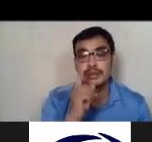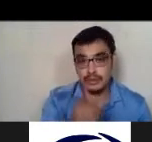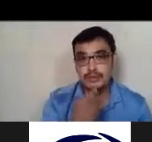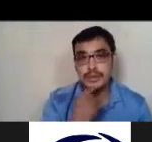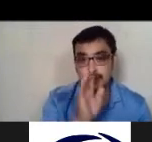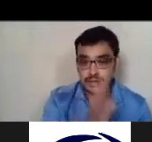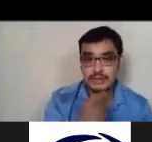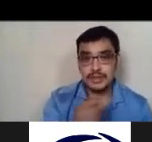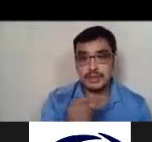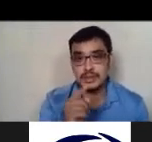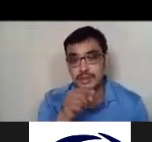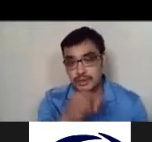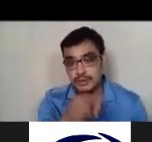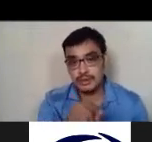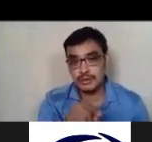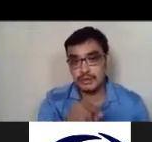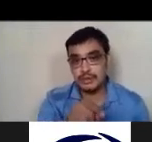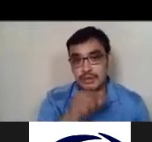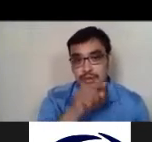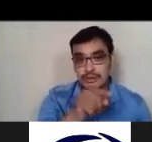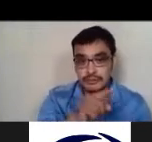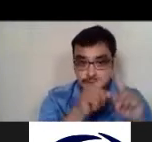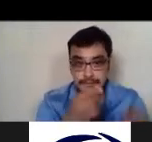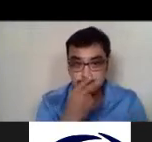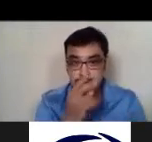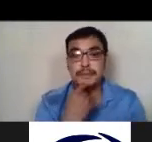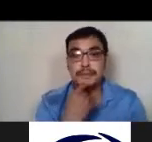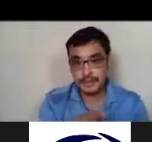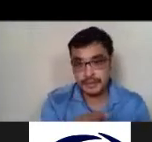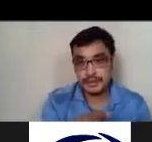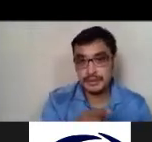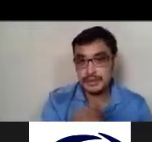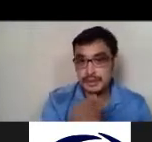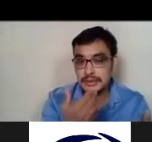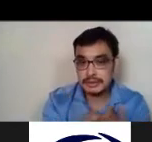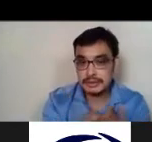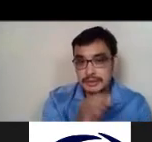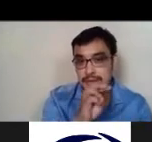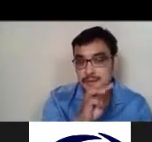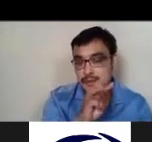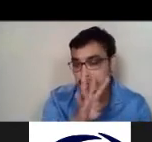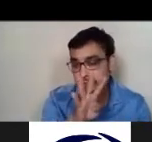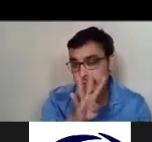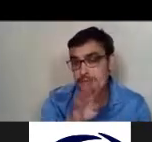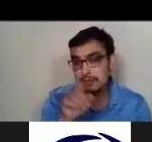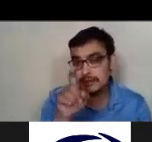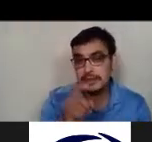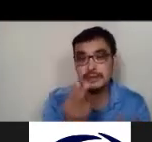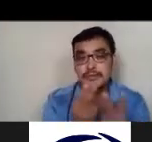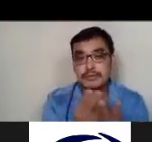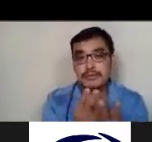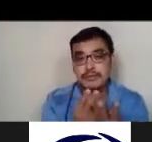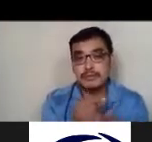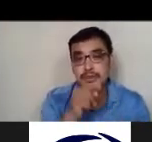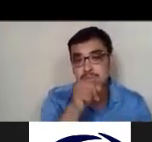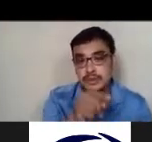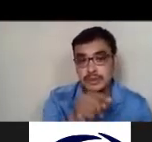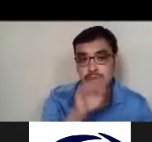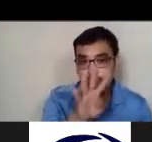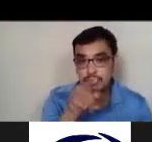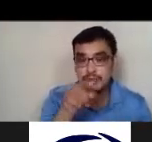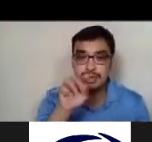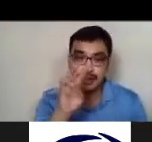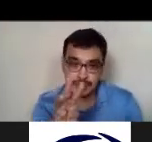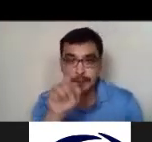अहिले तपाईँहरूले त्यो यता पिएचक्यूकोमा हेर्नुभयो भने 1916 नै झन्डै 34 हुन्थ्यो. यहाँ पनि 34.3%ले